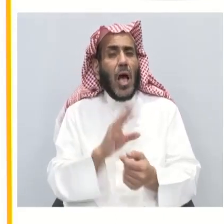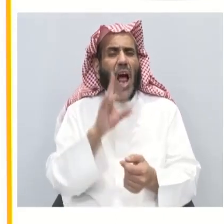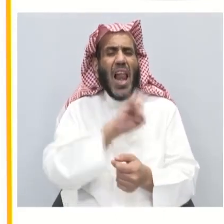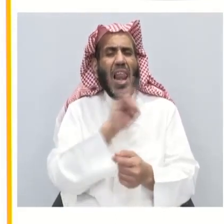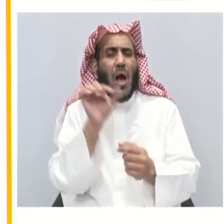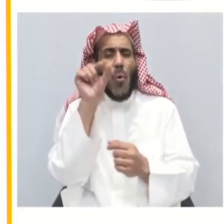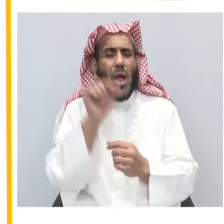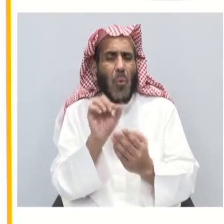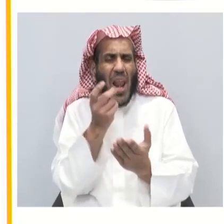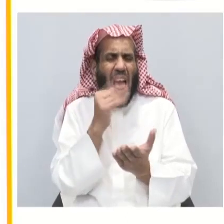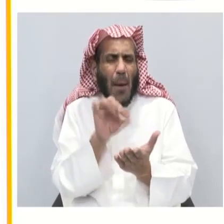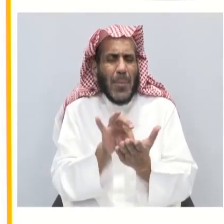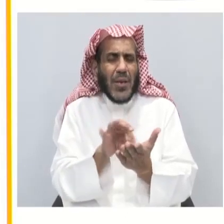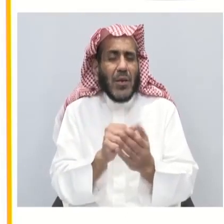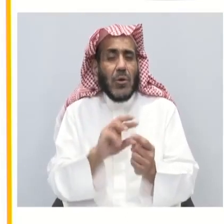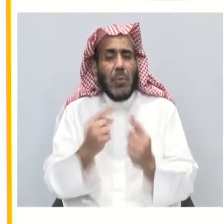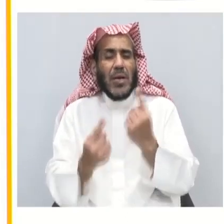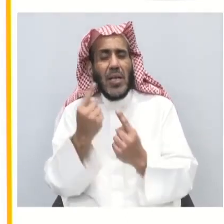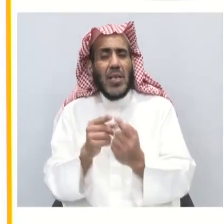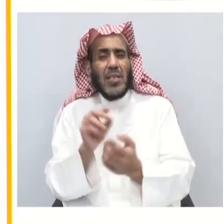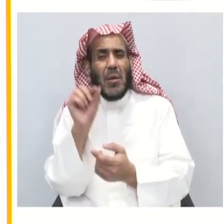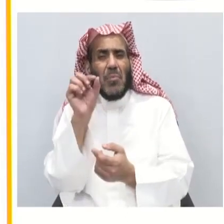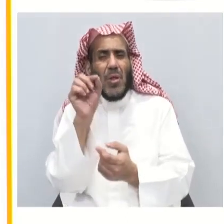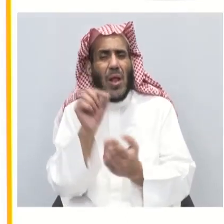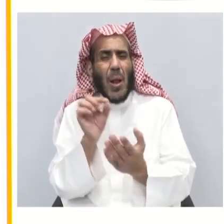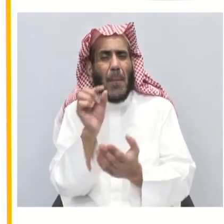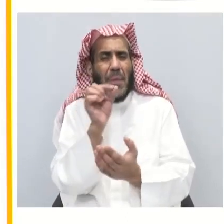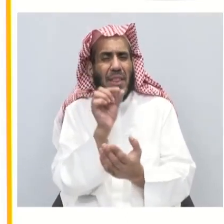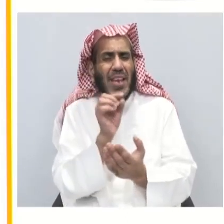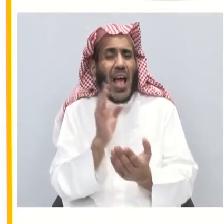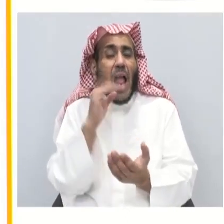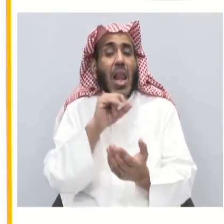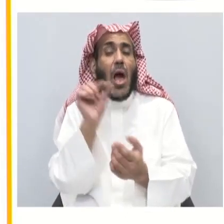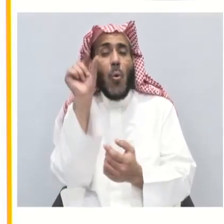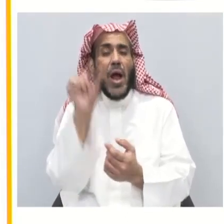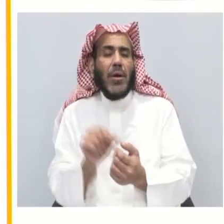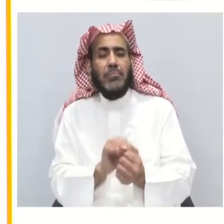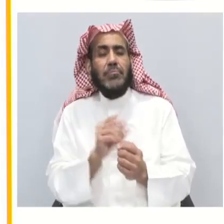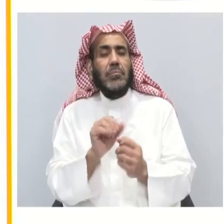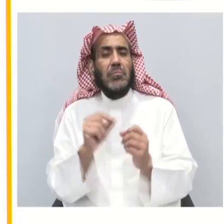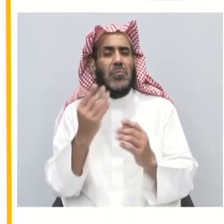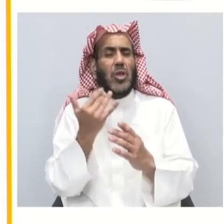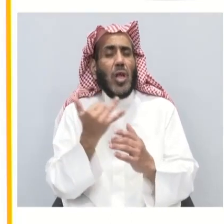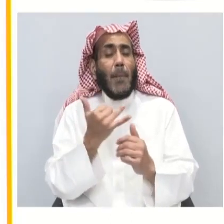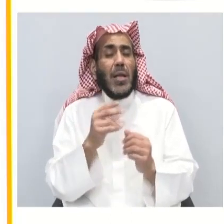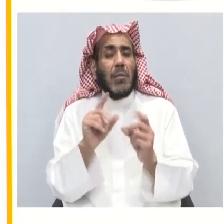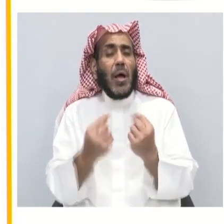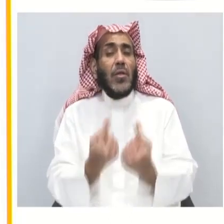اللاوعائية اللابذرية والنباتات الوعائية اللابذرية، تحديد أهمية بعض